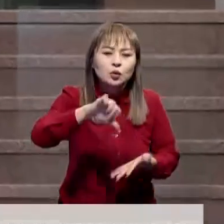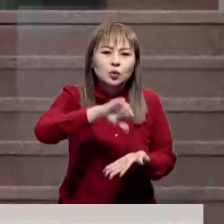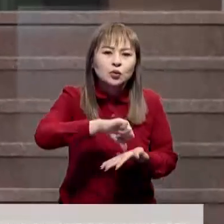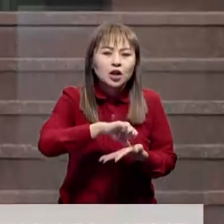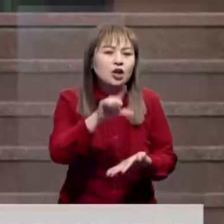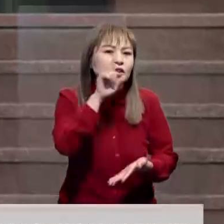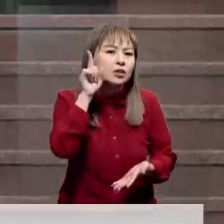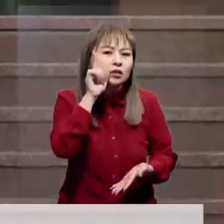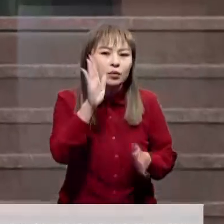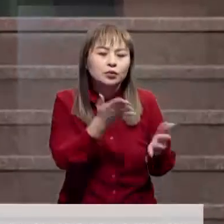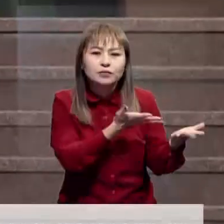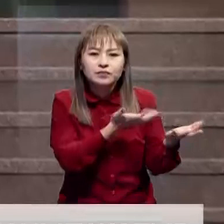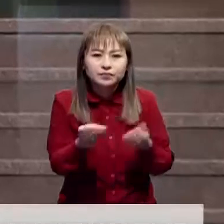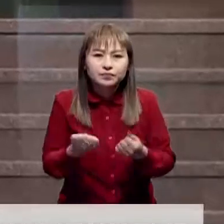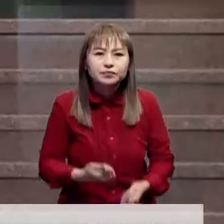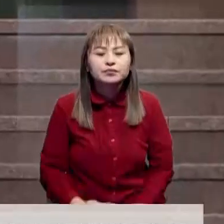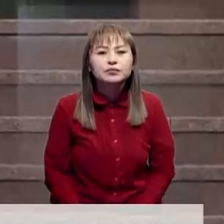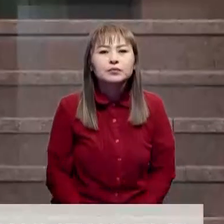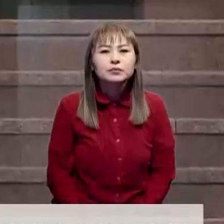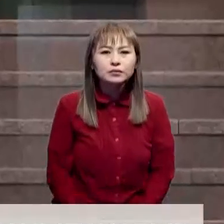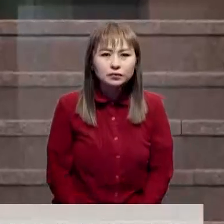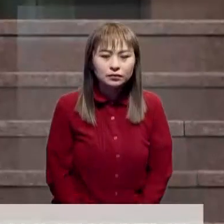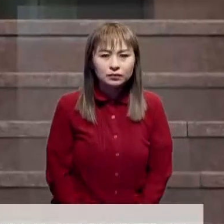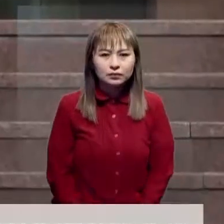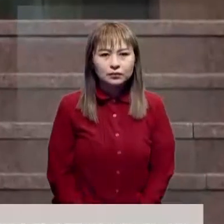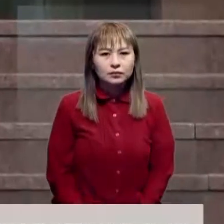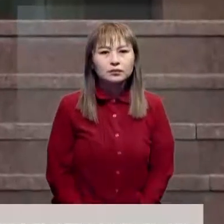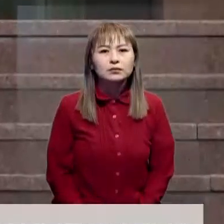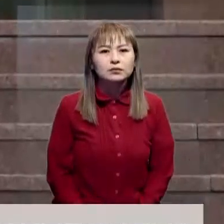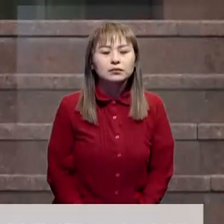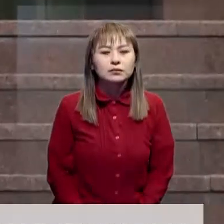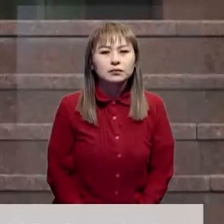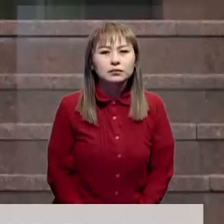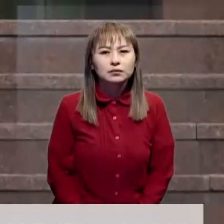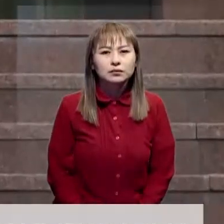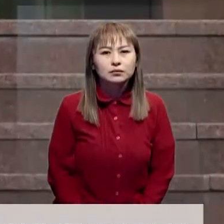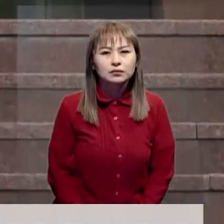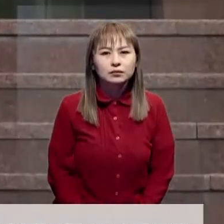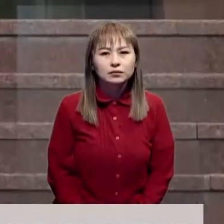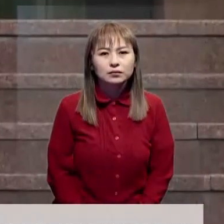кадр резервіне қабылданады. Рухани Асқар, Мұрат Әріпханов, Хабар 24.